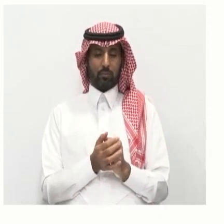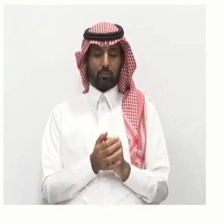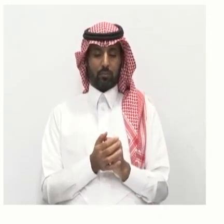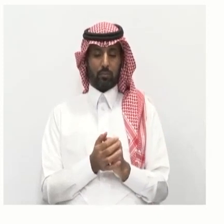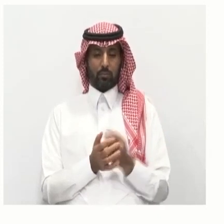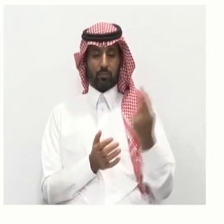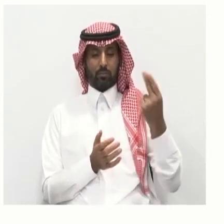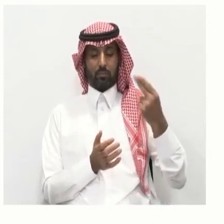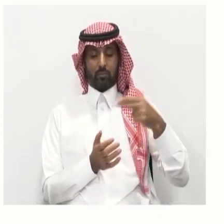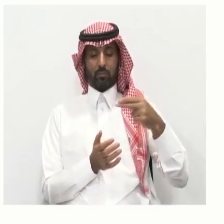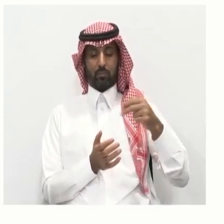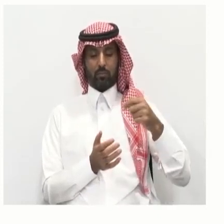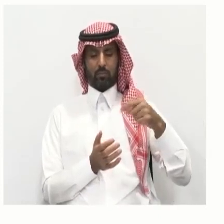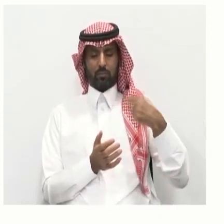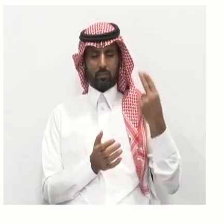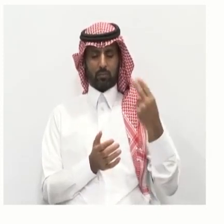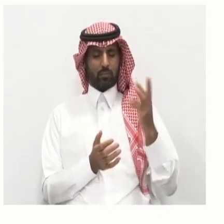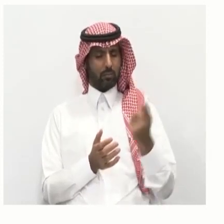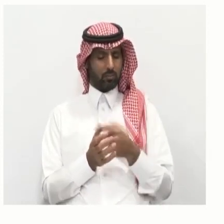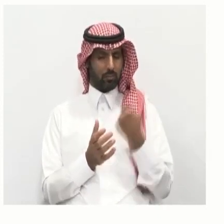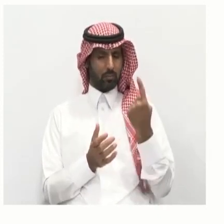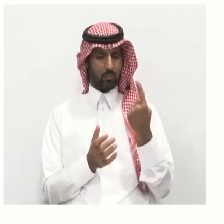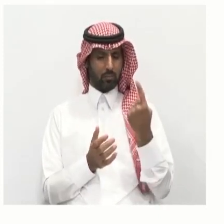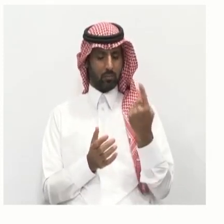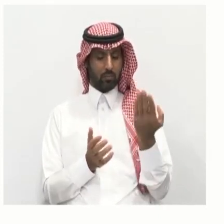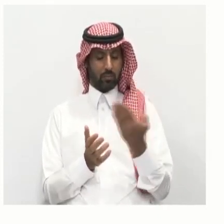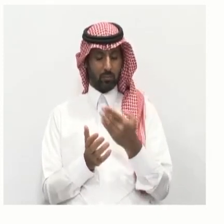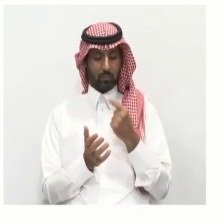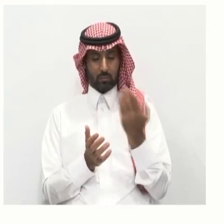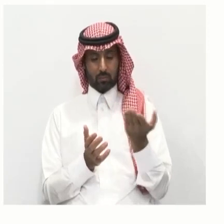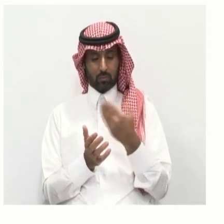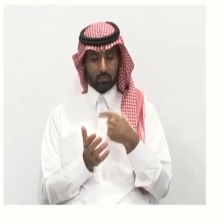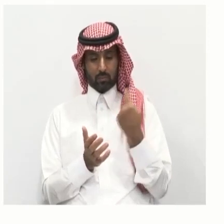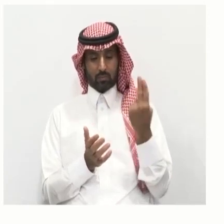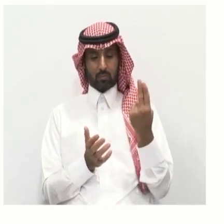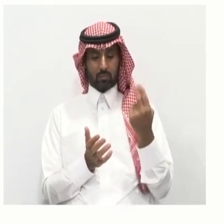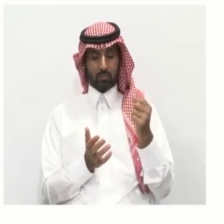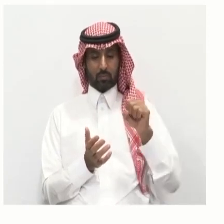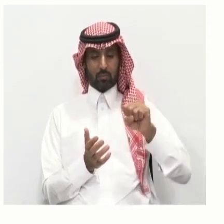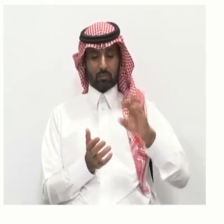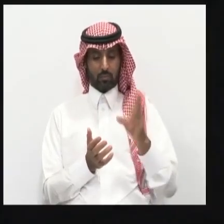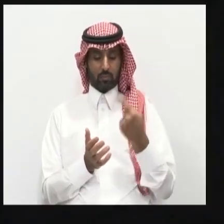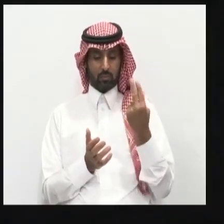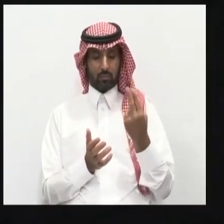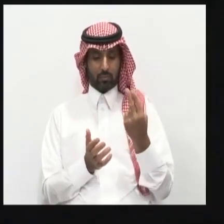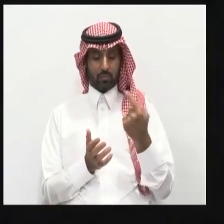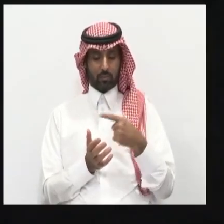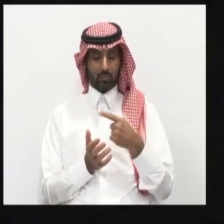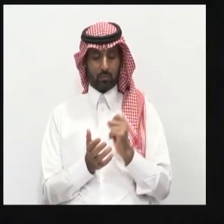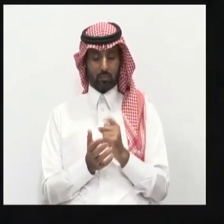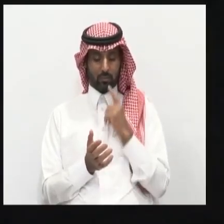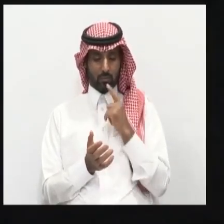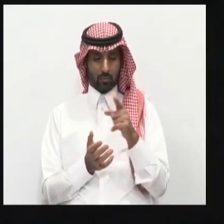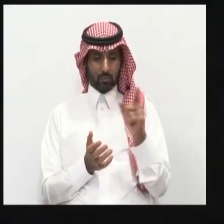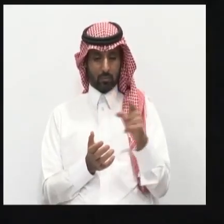الهيدروجين كم عندي هنا يا شباب الهيدروجين عندي واحد وعندي هنا 2 عندي هنا اثنين معناته ايش اسوي معناته